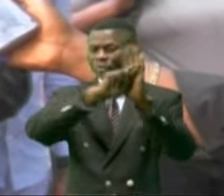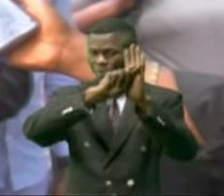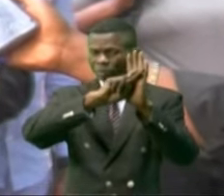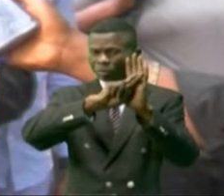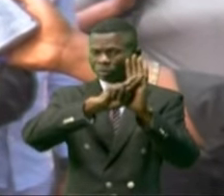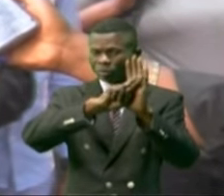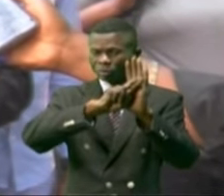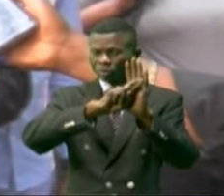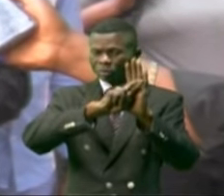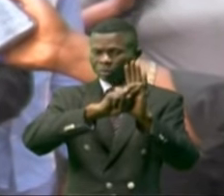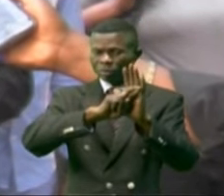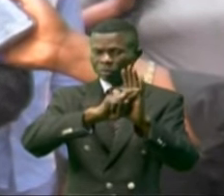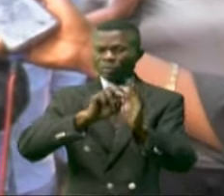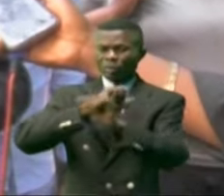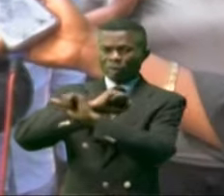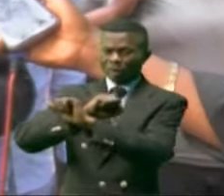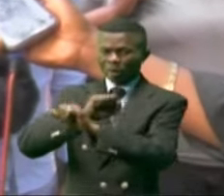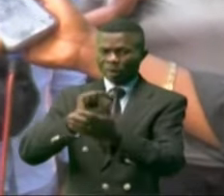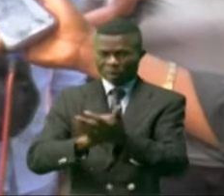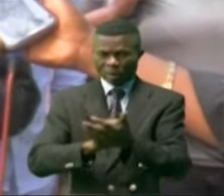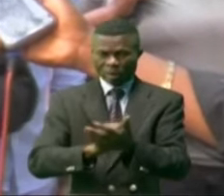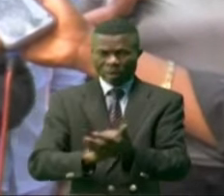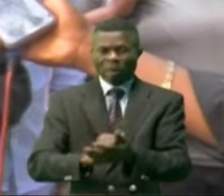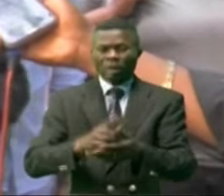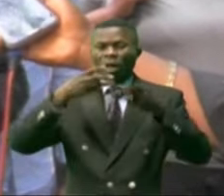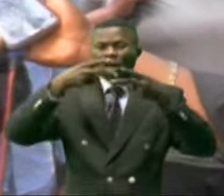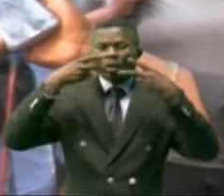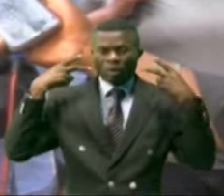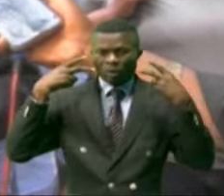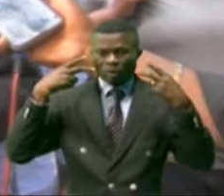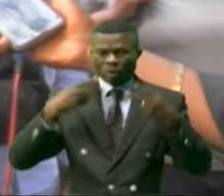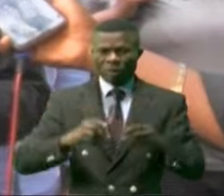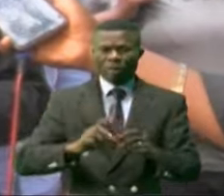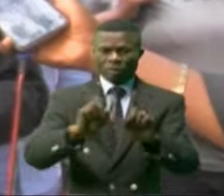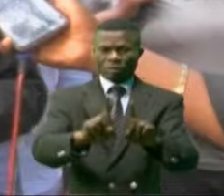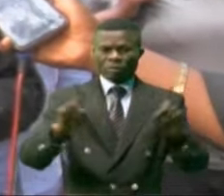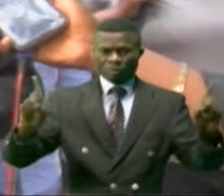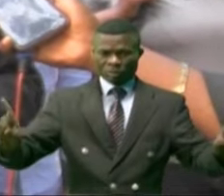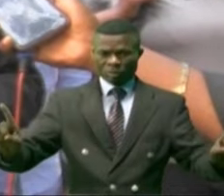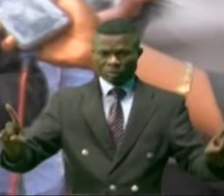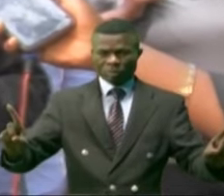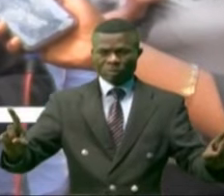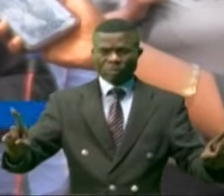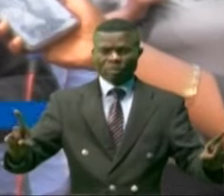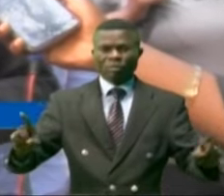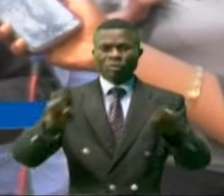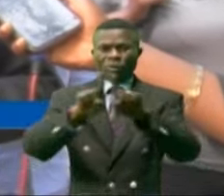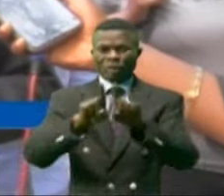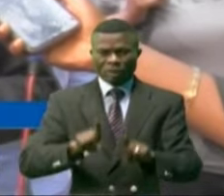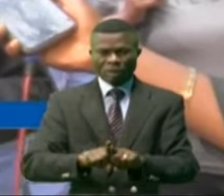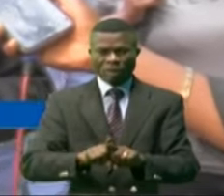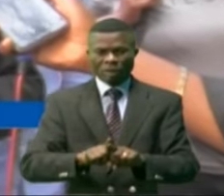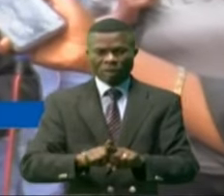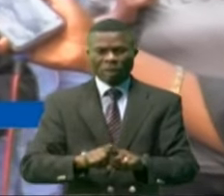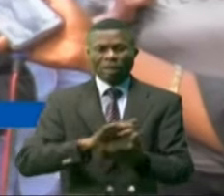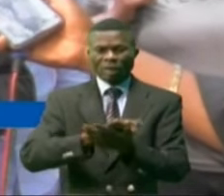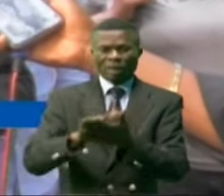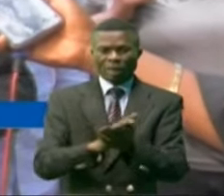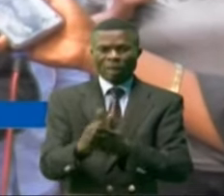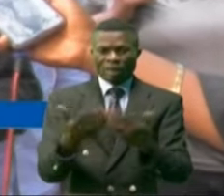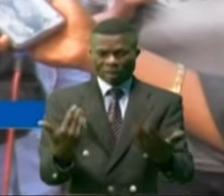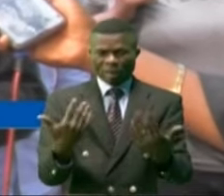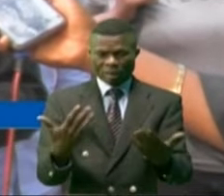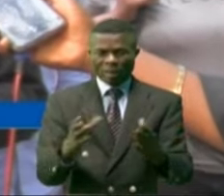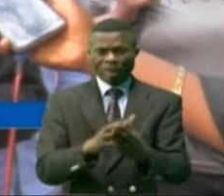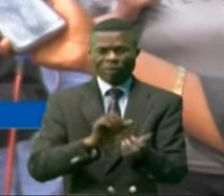par rapport à cette maladie, notamment le port de masque, la distanciation sociale, le lavement de main